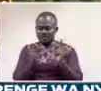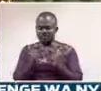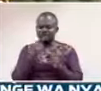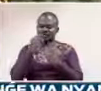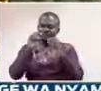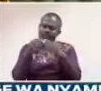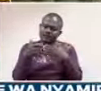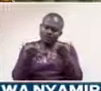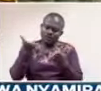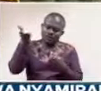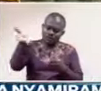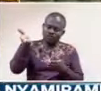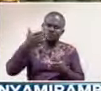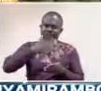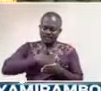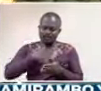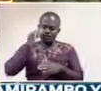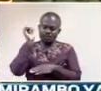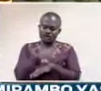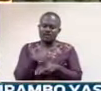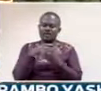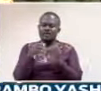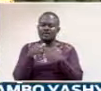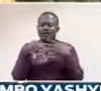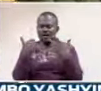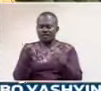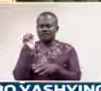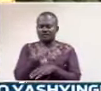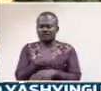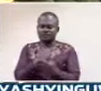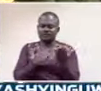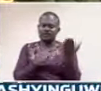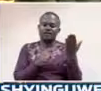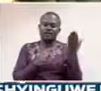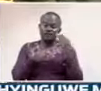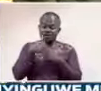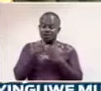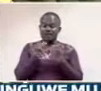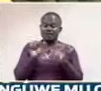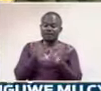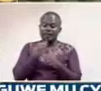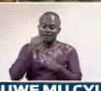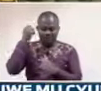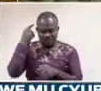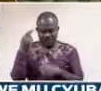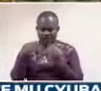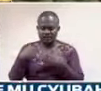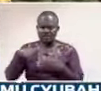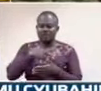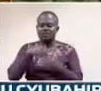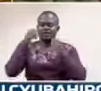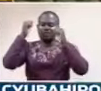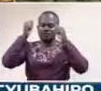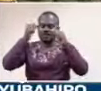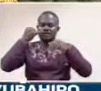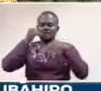se uyu nguyu ngiye ko murusha amanota ni gute yantanze umwanya, akananirwa kwivana mu mutwe ko mu by'ukuri dufite abakandida